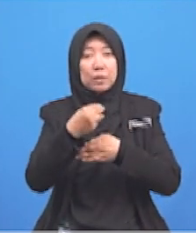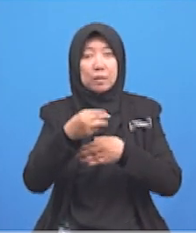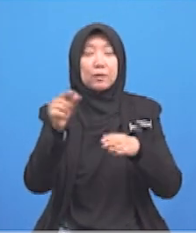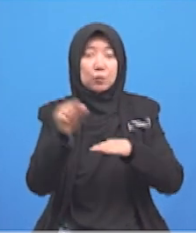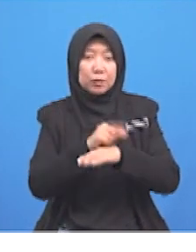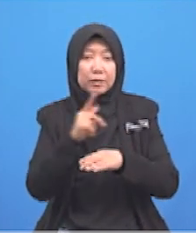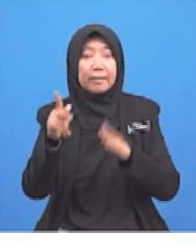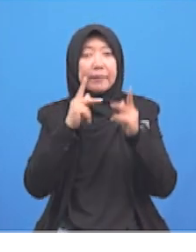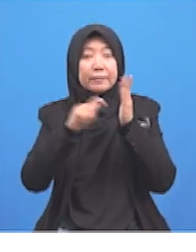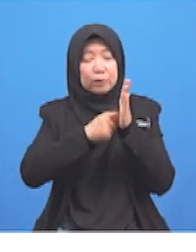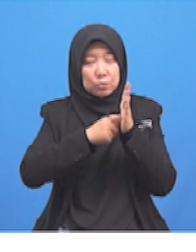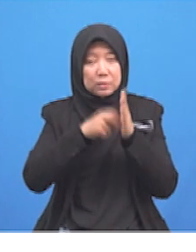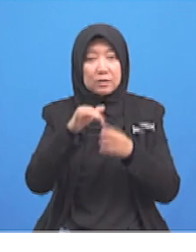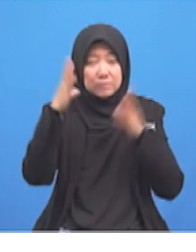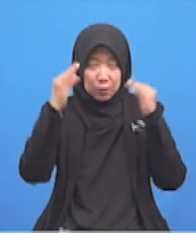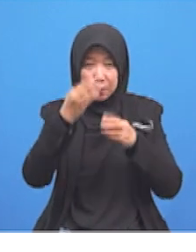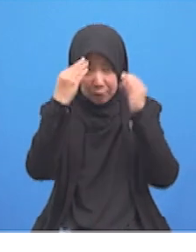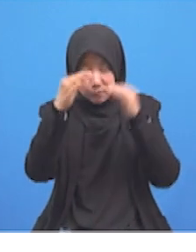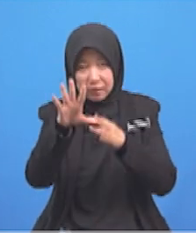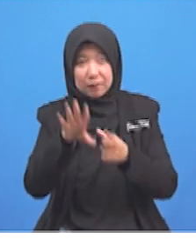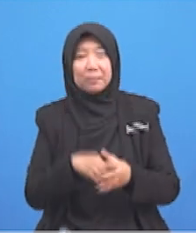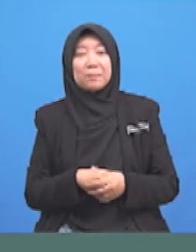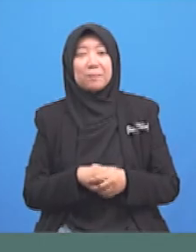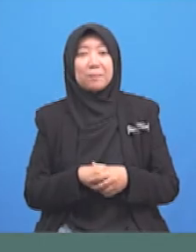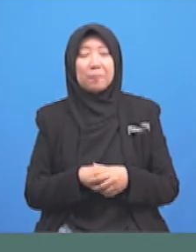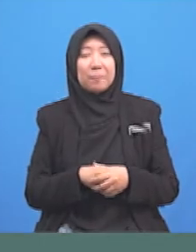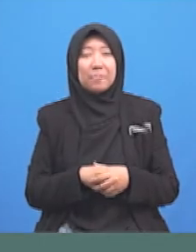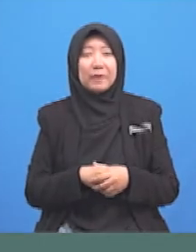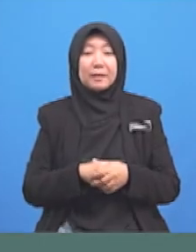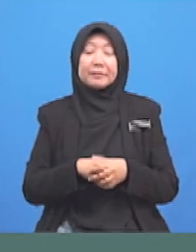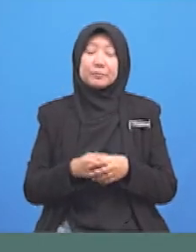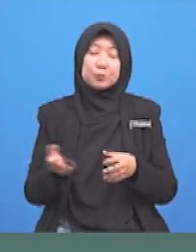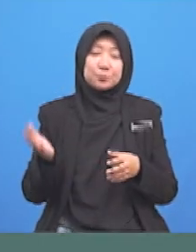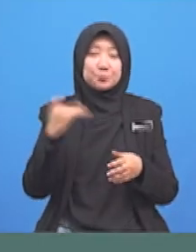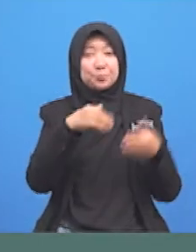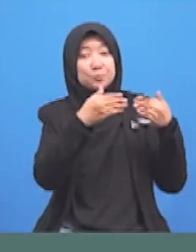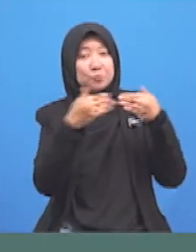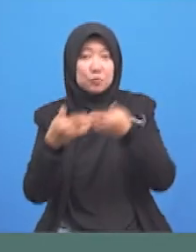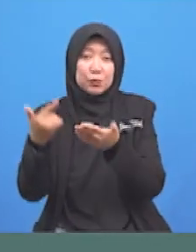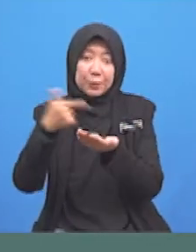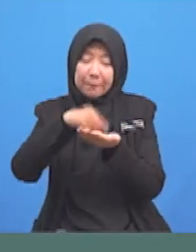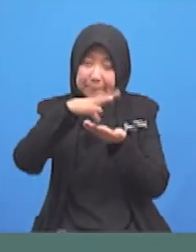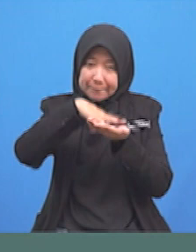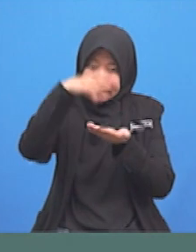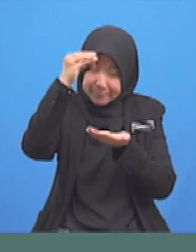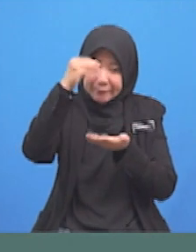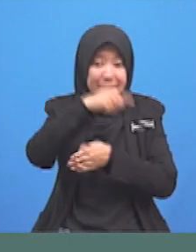kata kunci yang cikgu berikan itu. Jom kita sambung kembali pelajaran kita seterusnya.